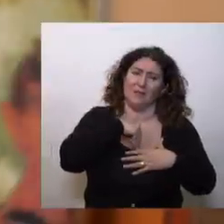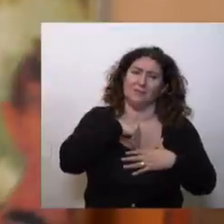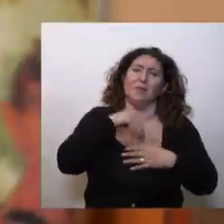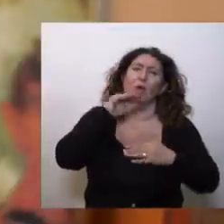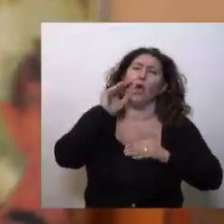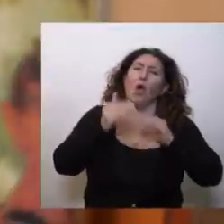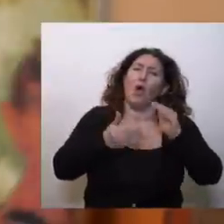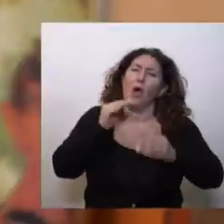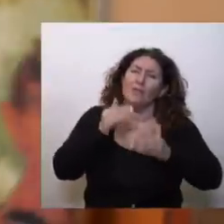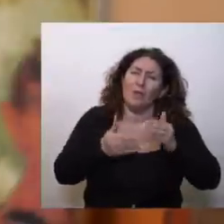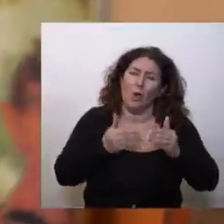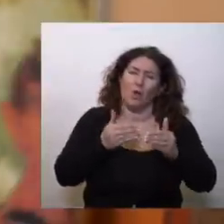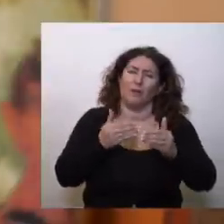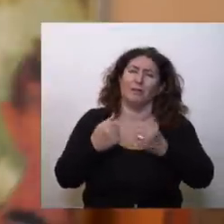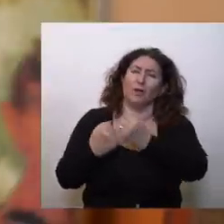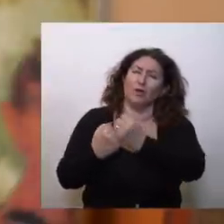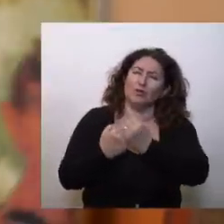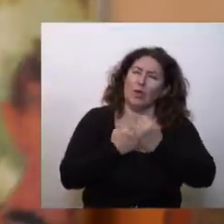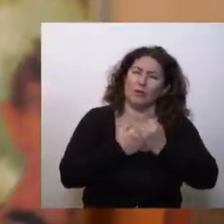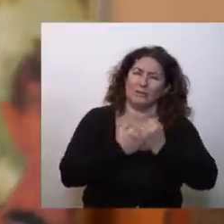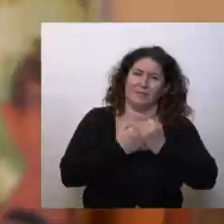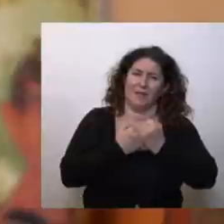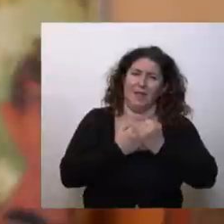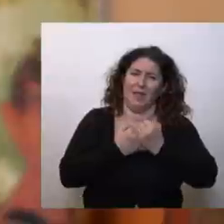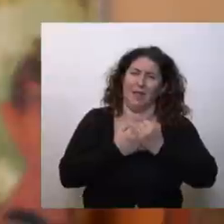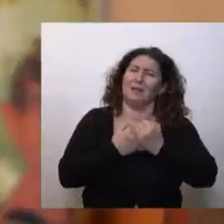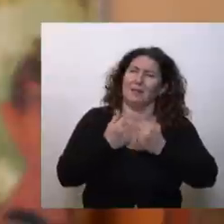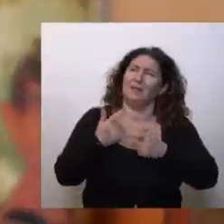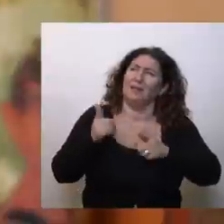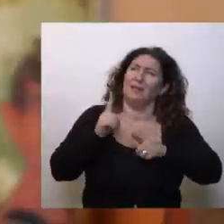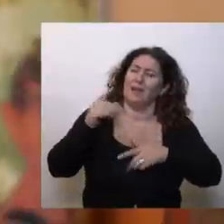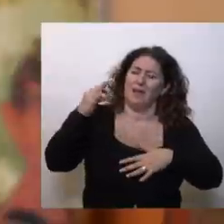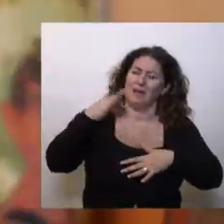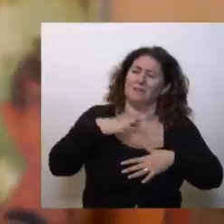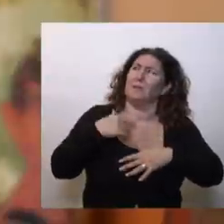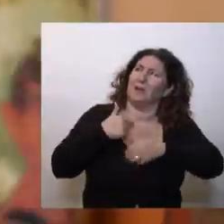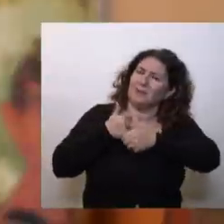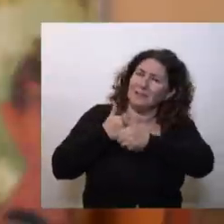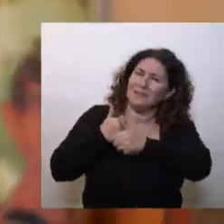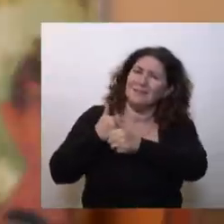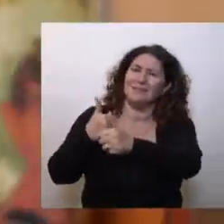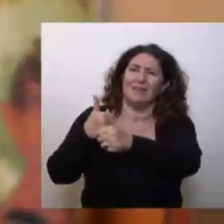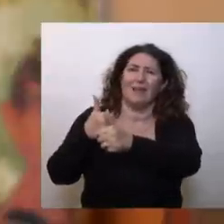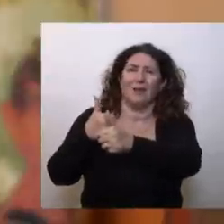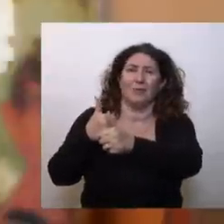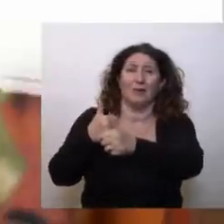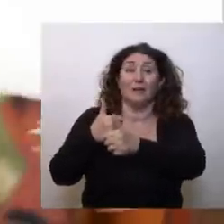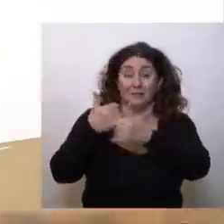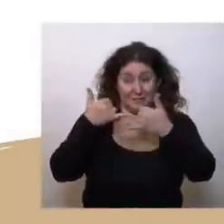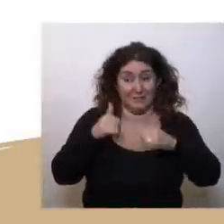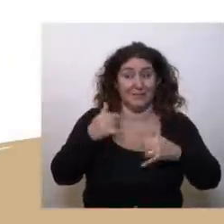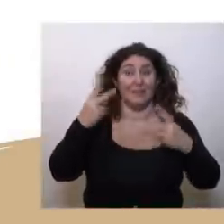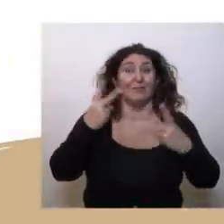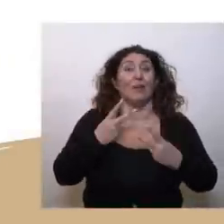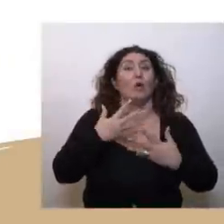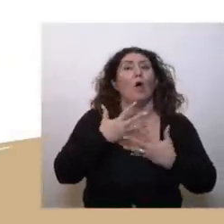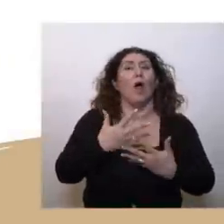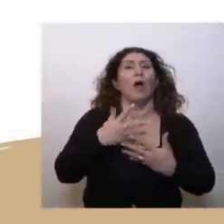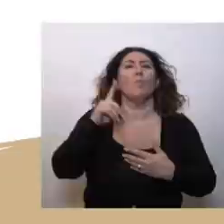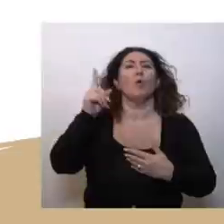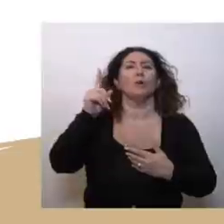sostiene e ci ispira a seguirti. Sì, il tuo amore è per